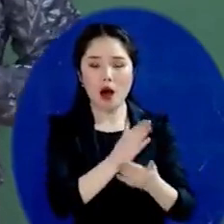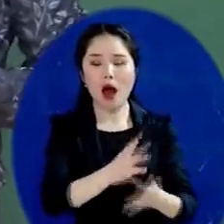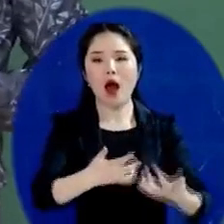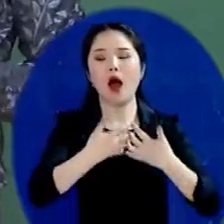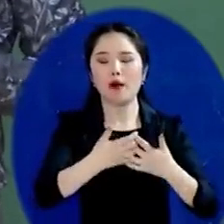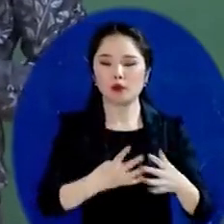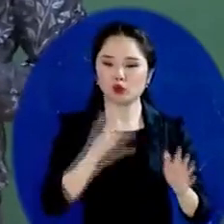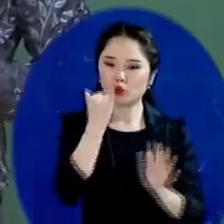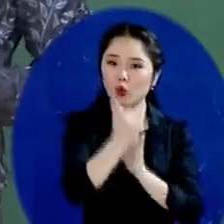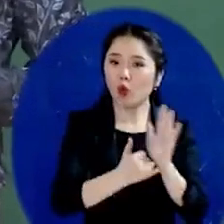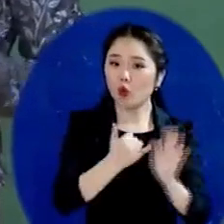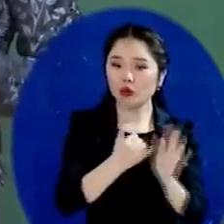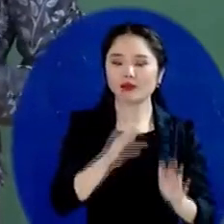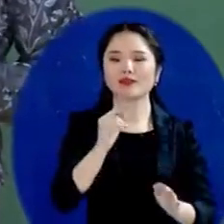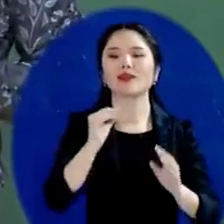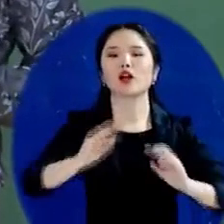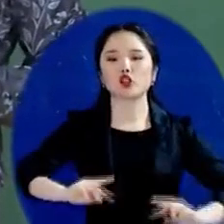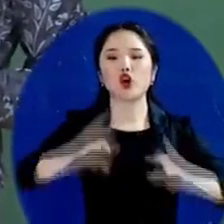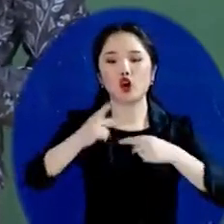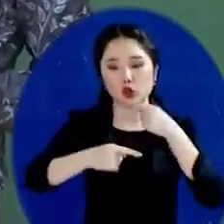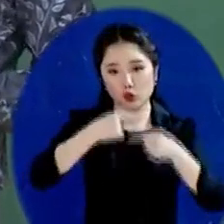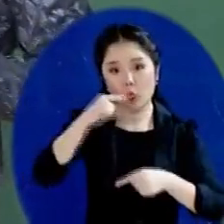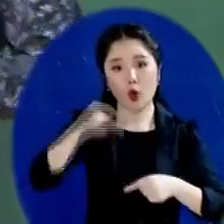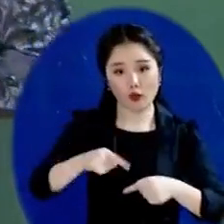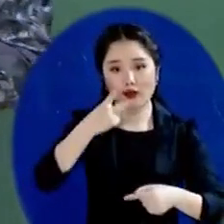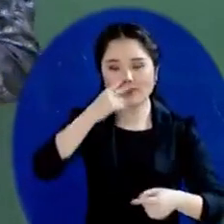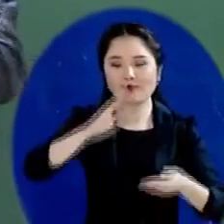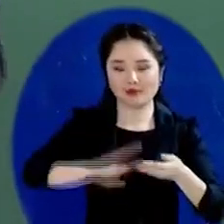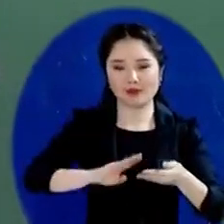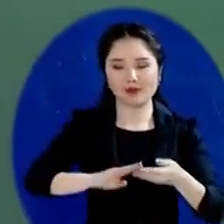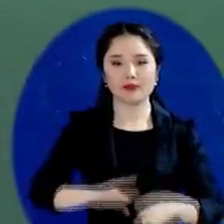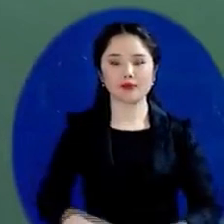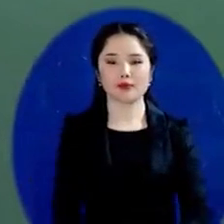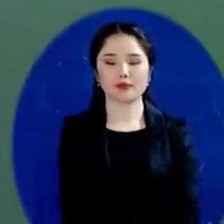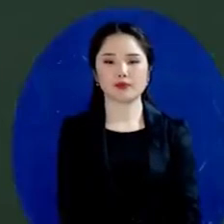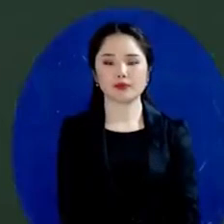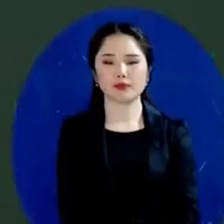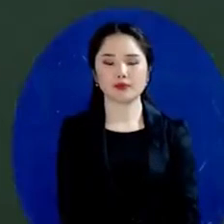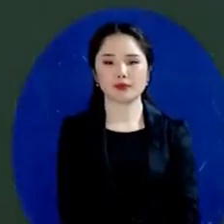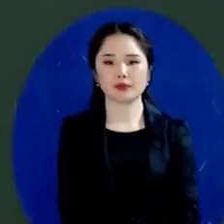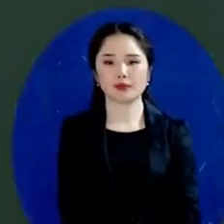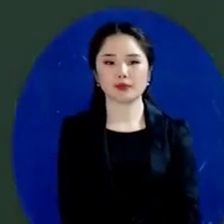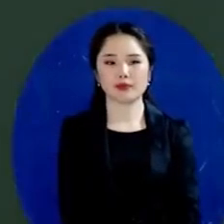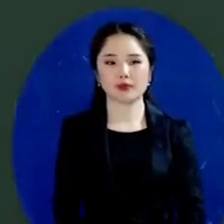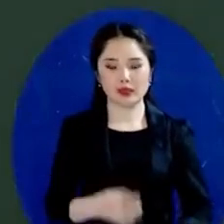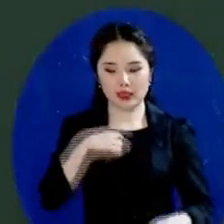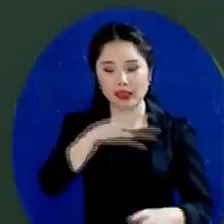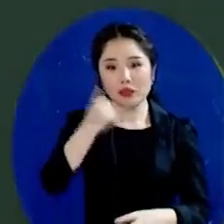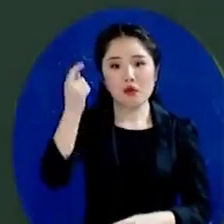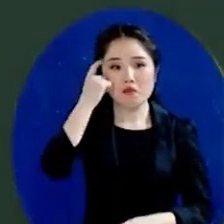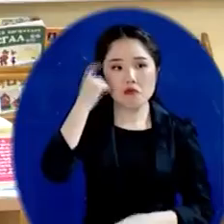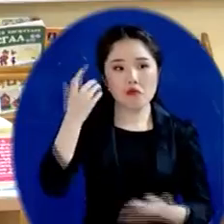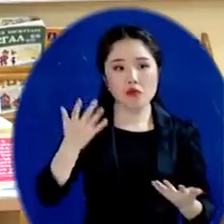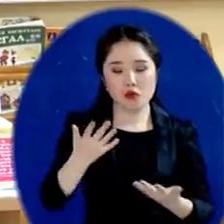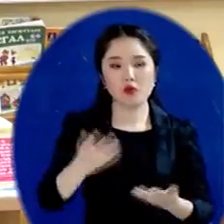амьтад ургамал жилийн дөрөв үйлрэлд яаж өөрчлөгддөг вэ гэдгийг бүгдээрээ ярилццгаая. Тэгвэл бид нарын сайн